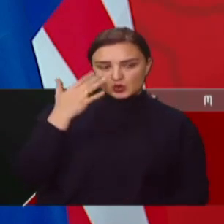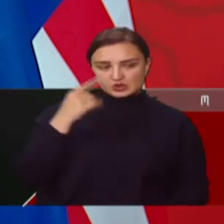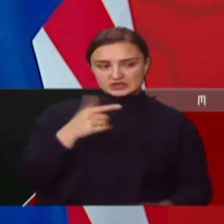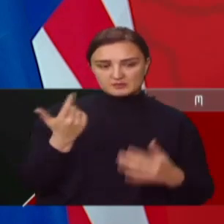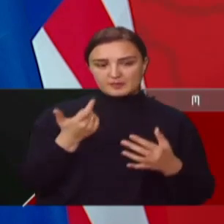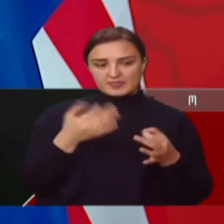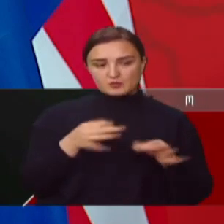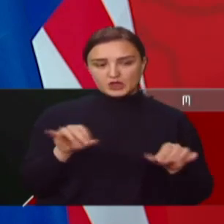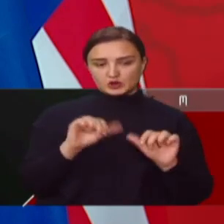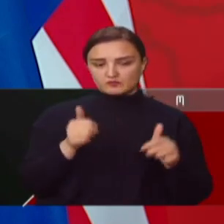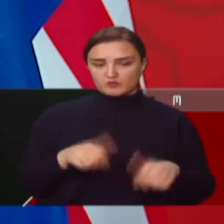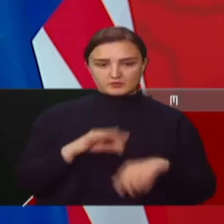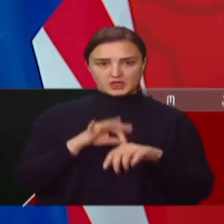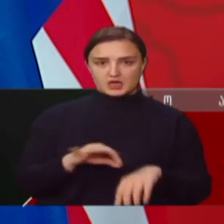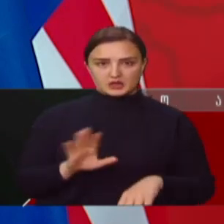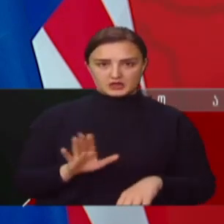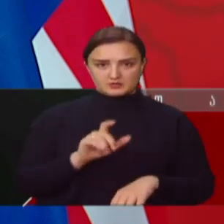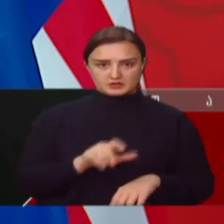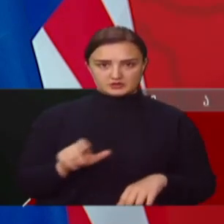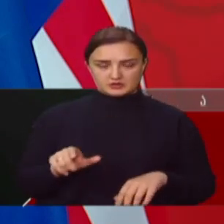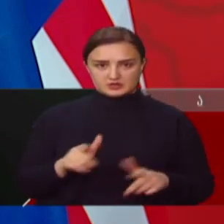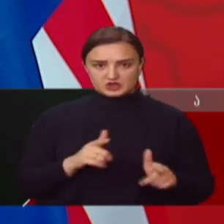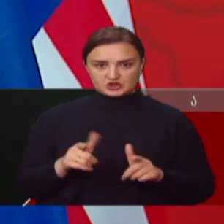Democratul formit arată de un fapt mobilizat.